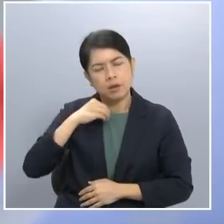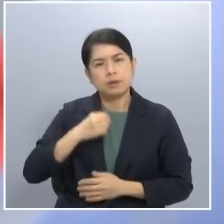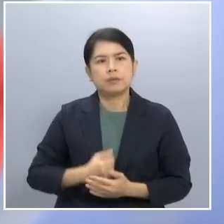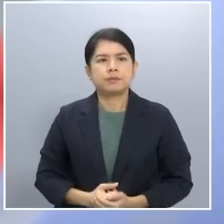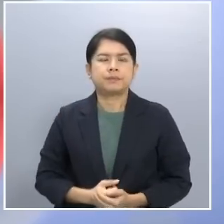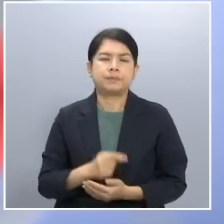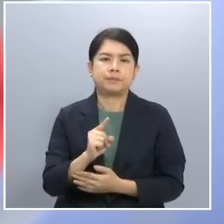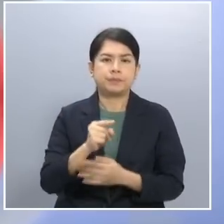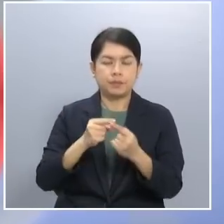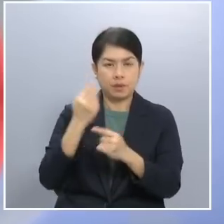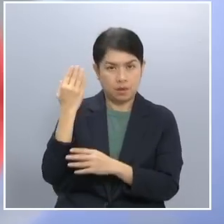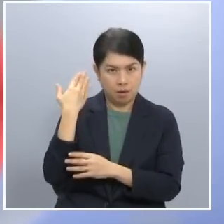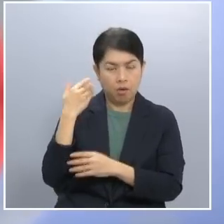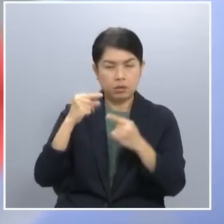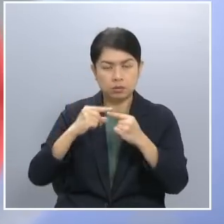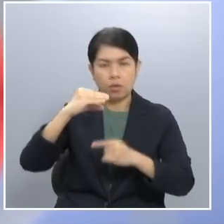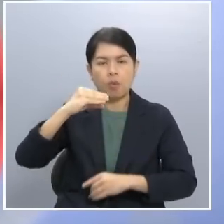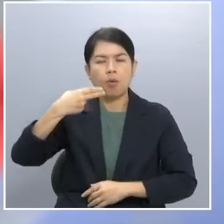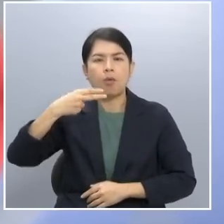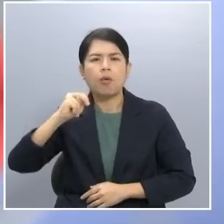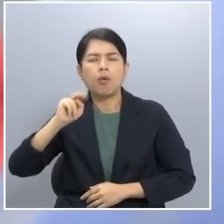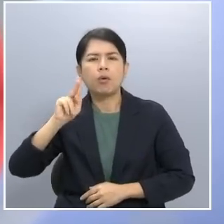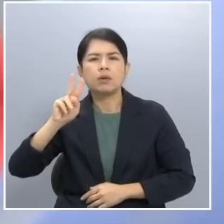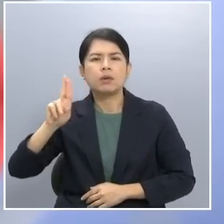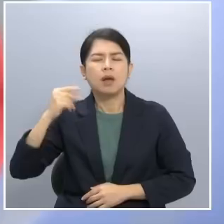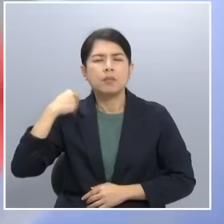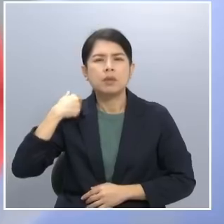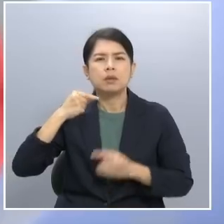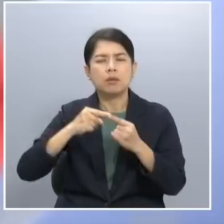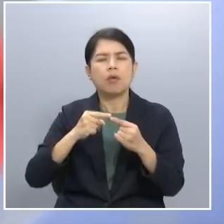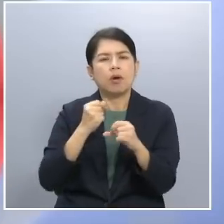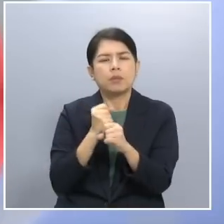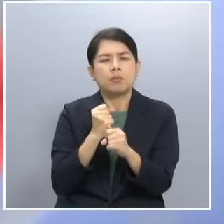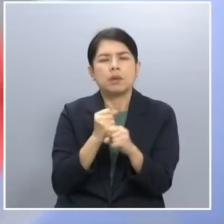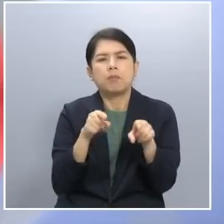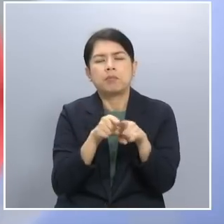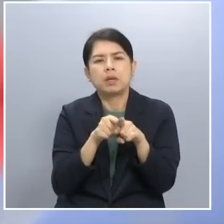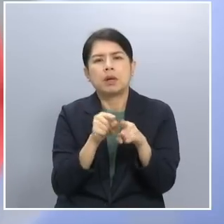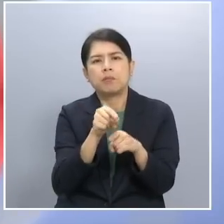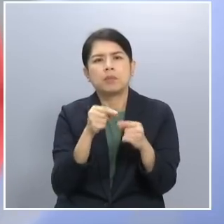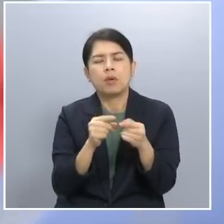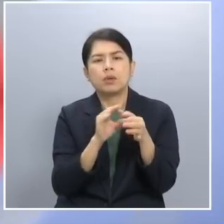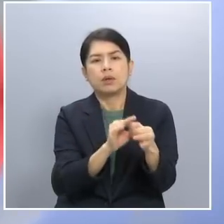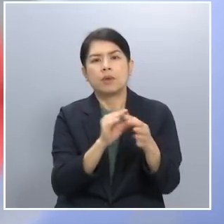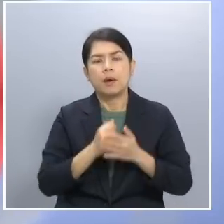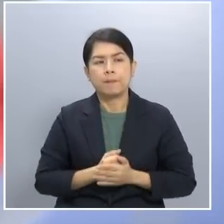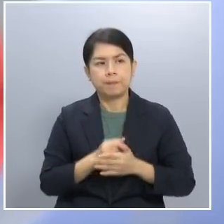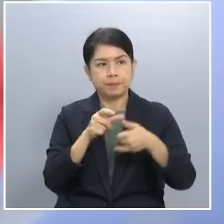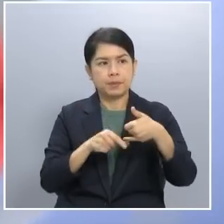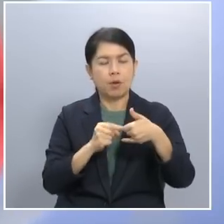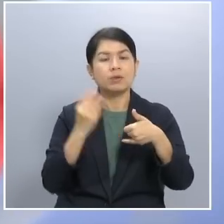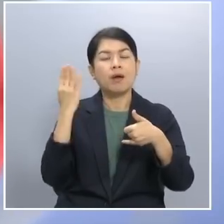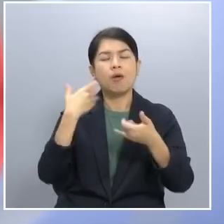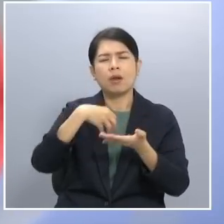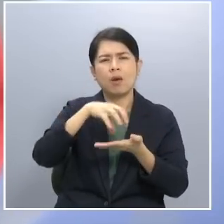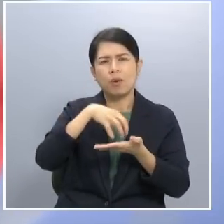มจำได้ในรายการโหนกระแสก็เคยทำไว้เหมือนกันเรื่องราวของลุงต๋อง ใ ช่ไหมฮะคือลุงต๋องเองเนี่ยไปซื้อบ้านหลังนึงมาเหมือนกัน